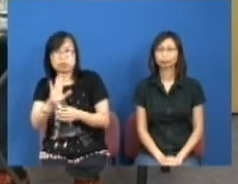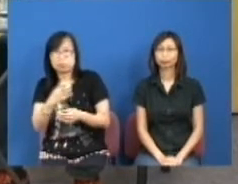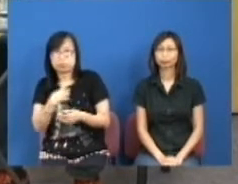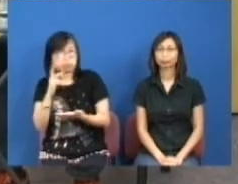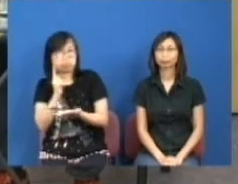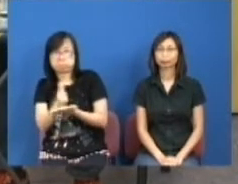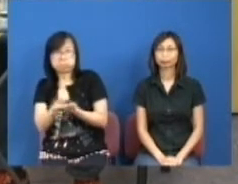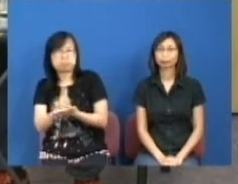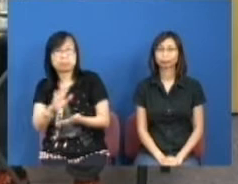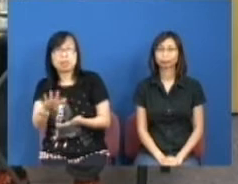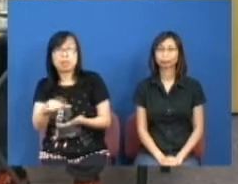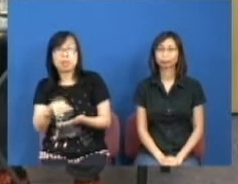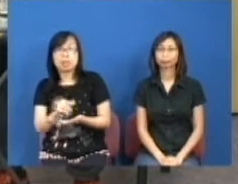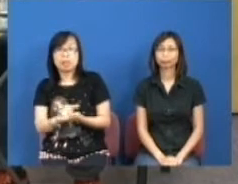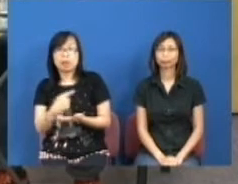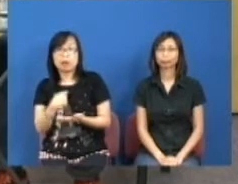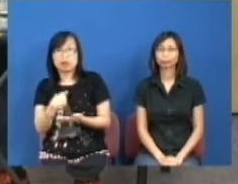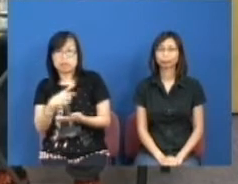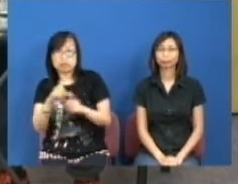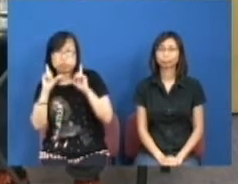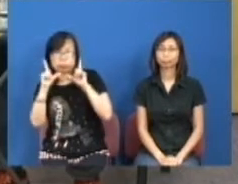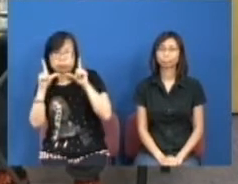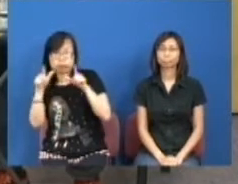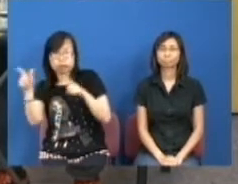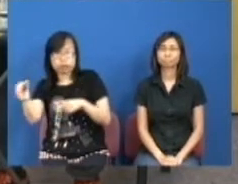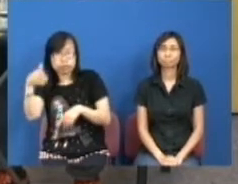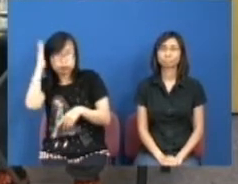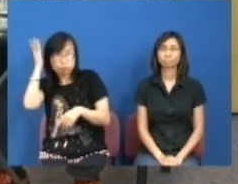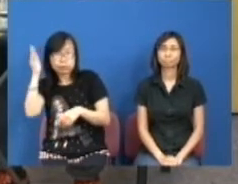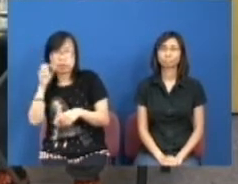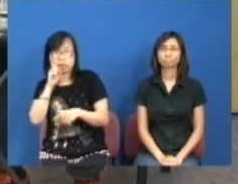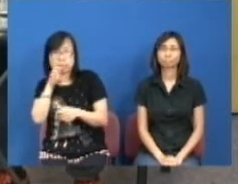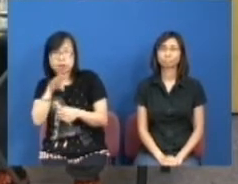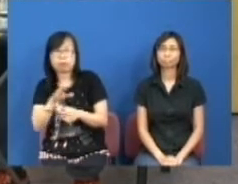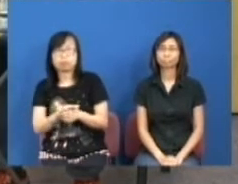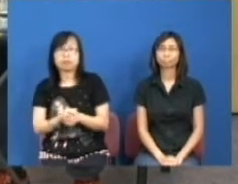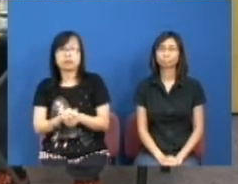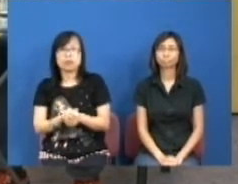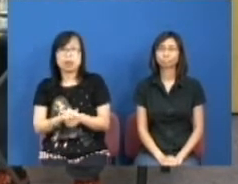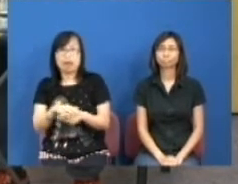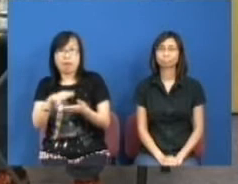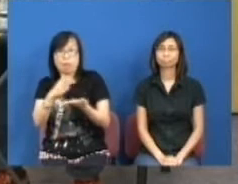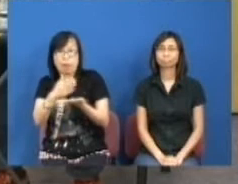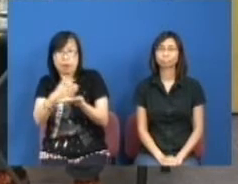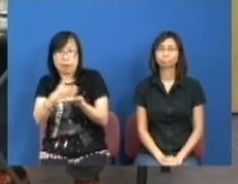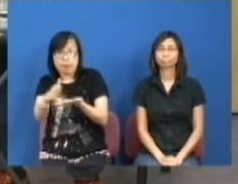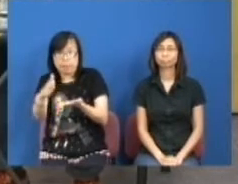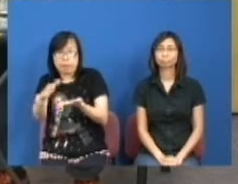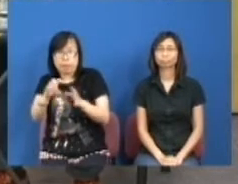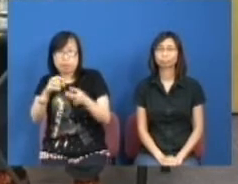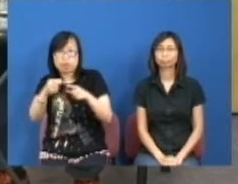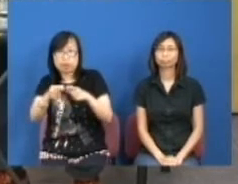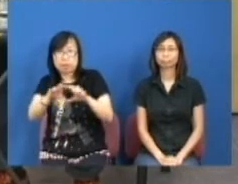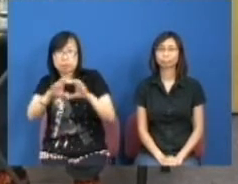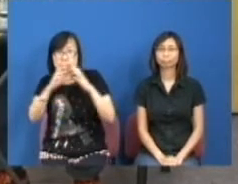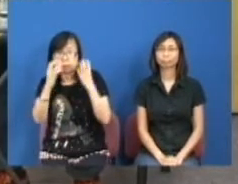重要啦。咁呢個亦都可能係回應咗就係頭先阿 Benson 所提出個現象咧，就係我哋某一紮嘅公民團體咧，其